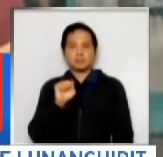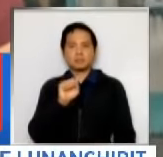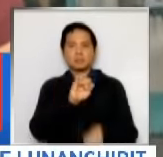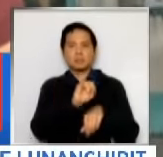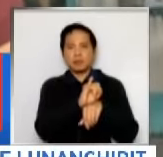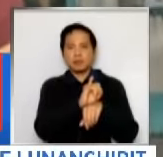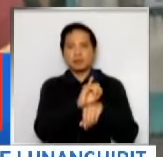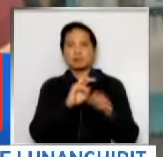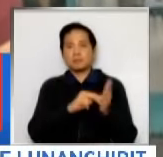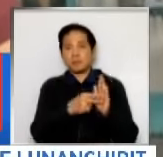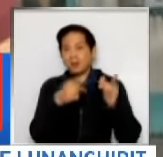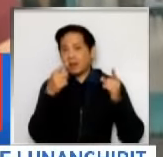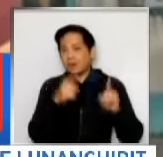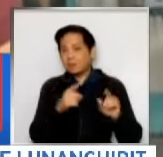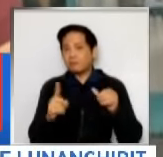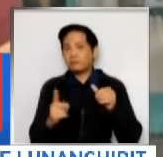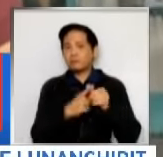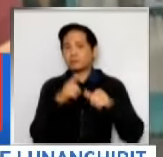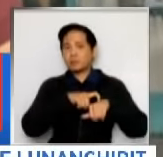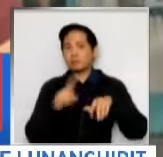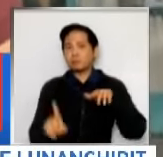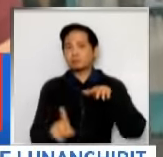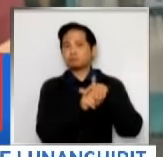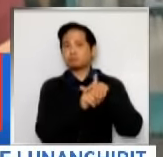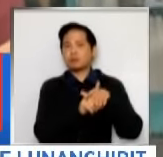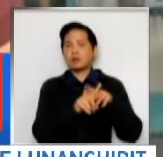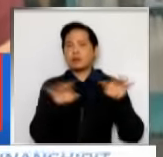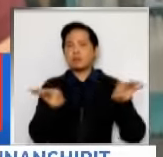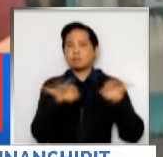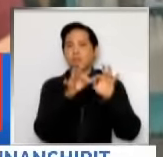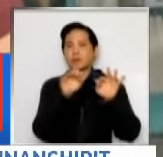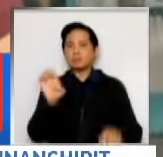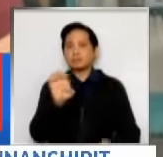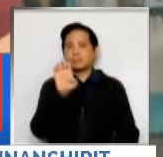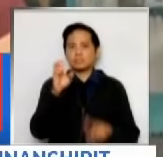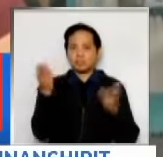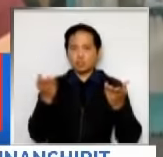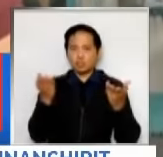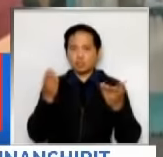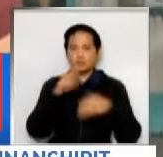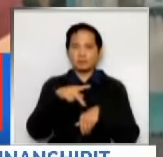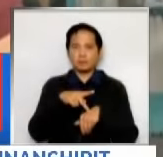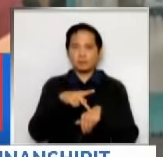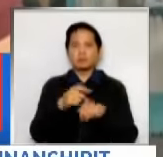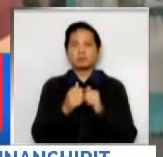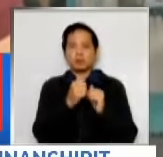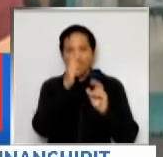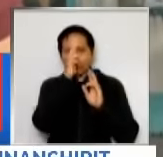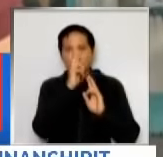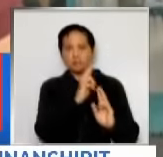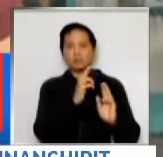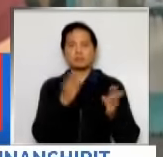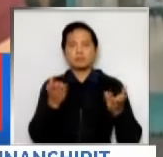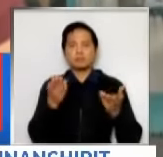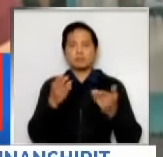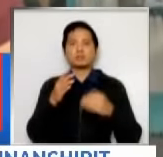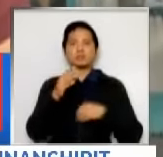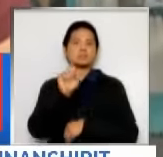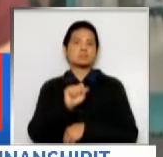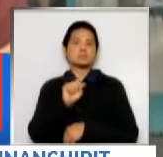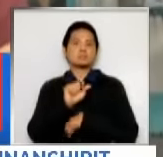ang unang Easter Mass dito sa Pilipinas at ito ang i-commemorate sa Southern Leyte bukas dito